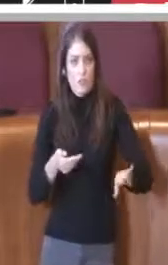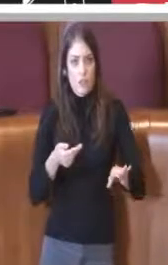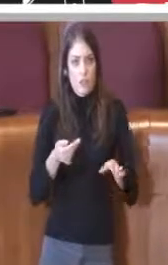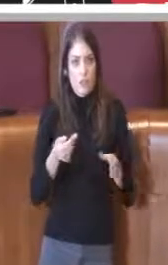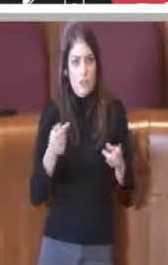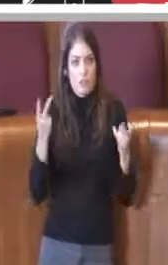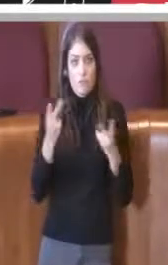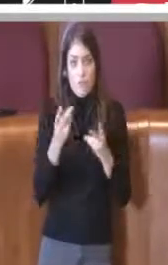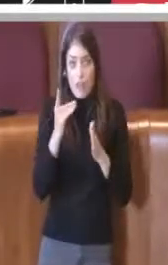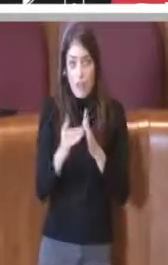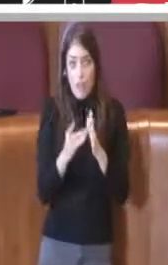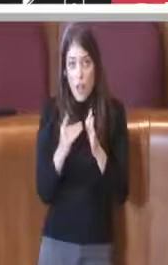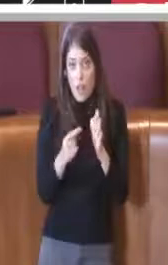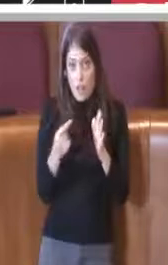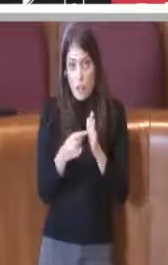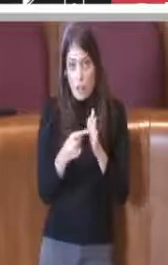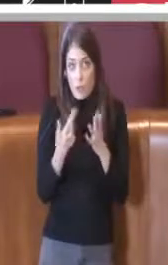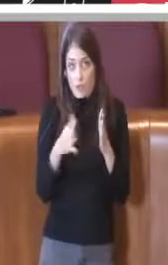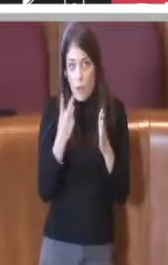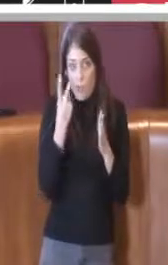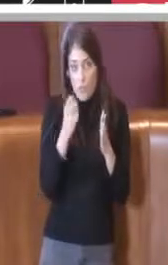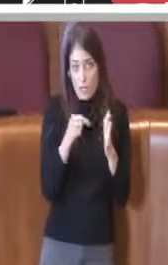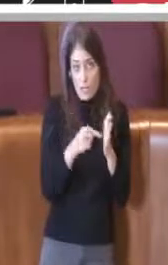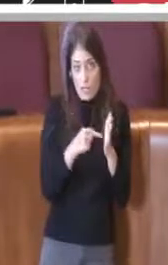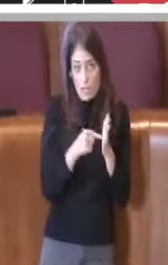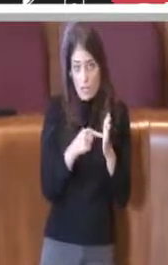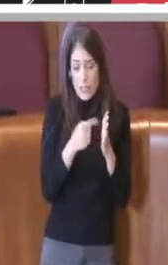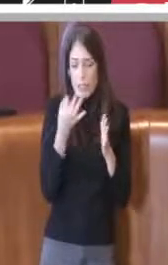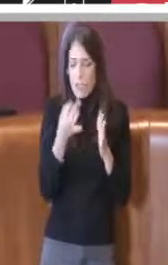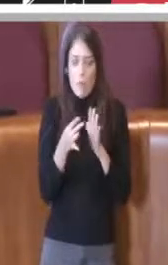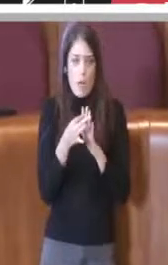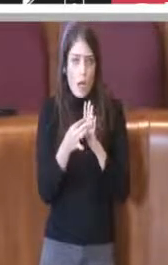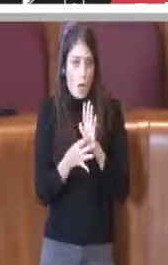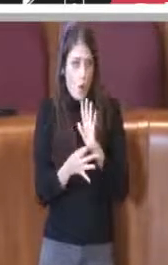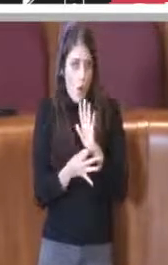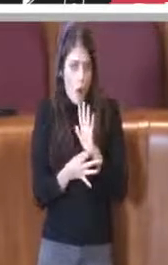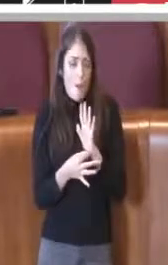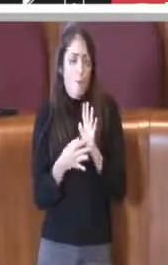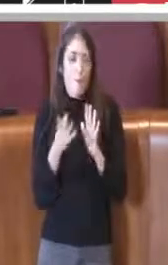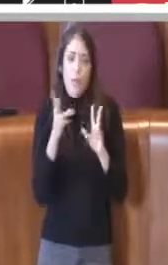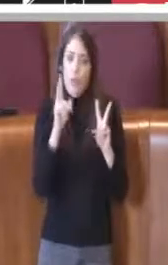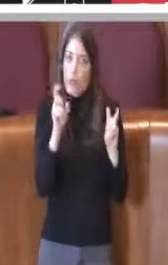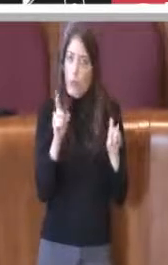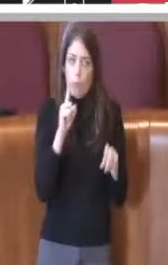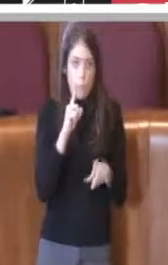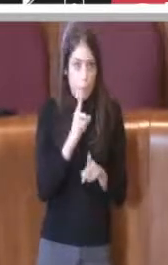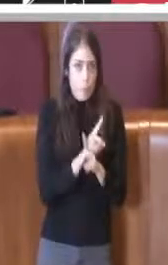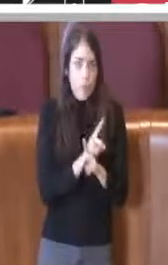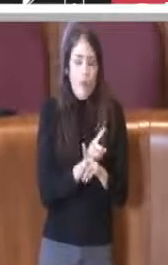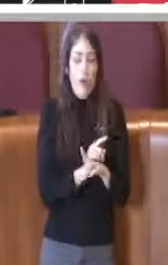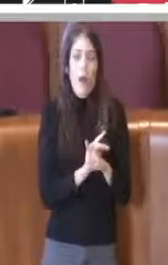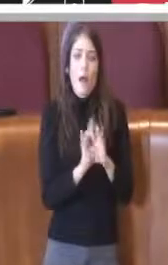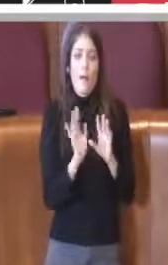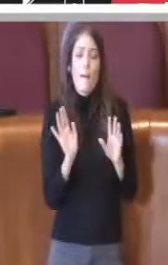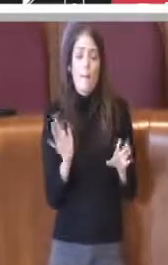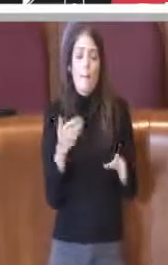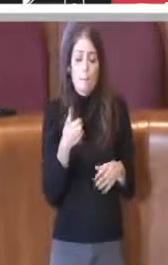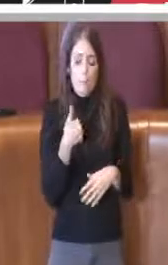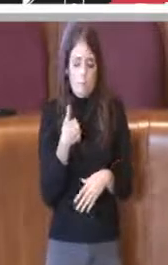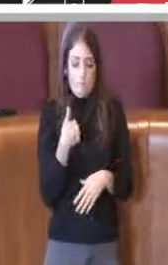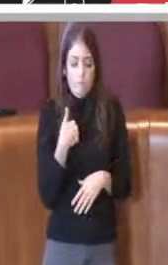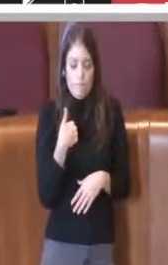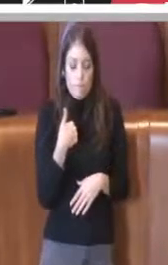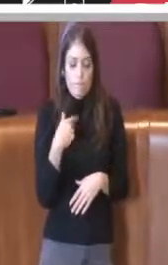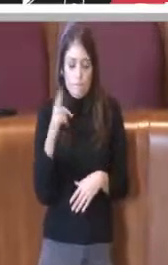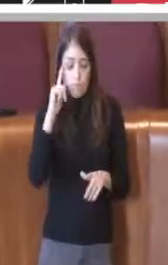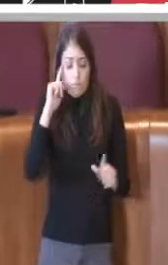altre delibere sempre regolamenti su questa materia e mi lascia